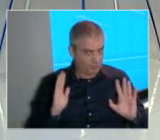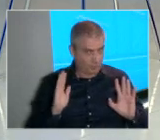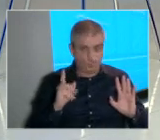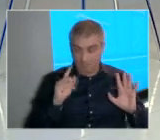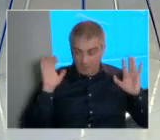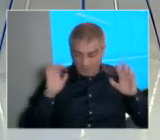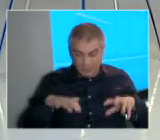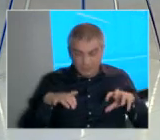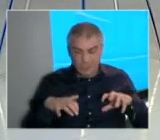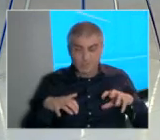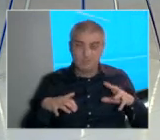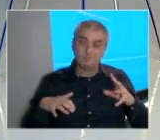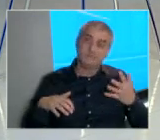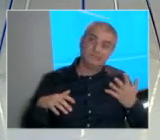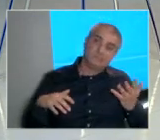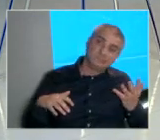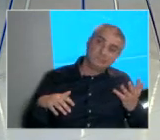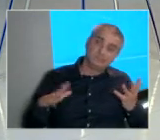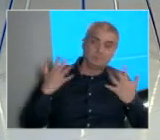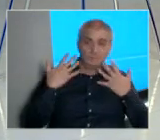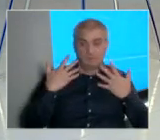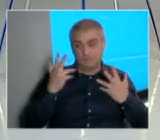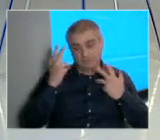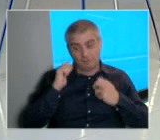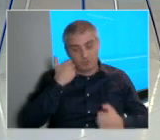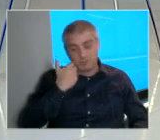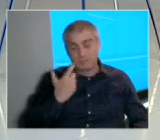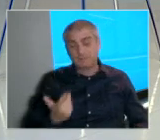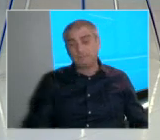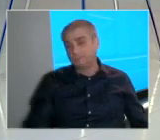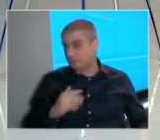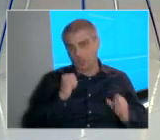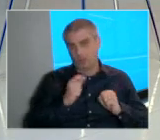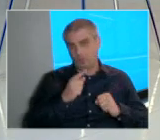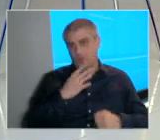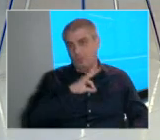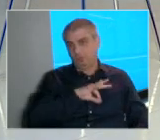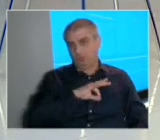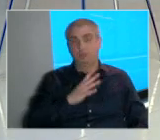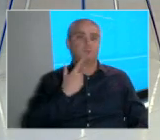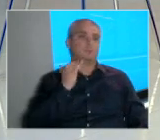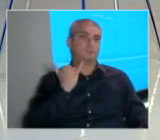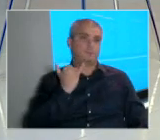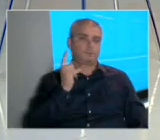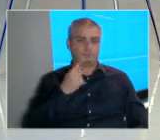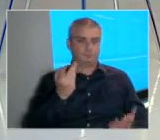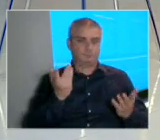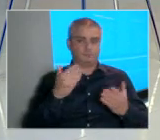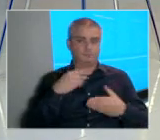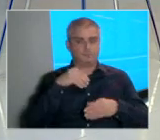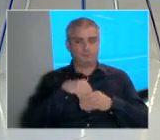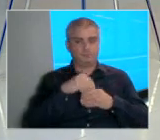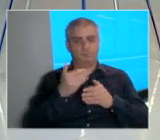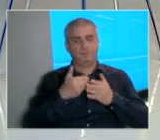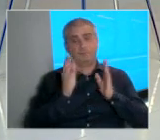אבל בגשם, אתה יודע, עם המזג האוויר שצפוי, לא בטוח שזה משתלם. כן, באמת גם האריכות הקלפיות יותר מוקדם,